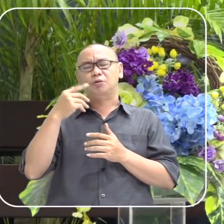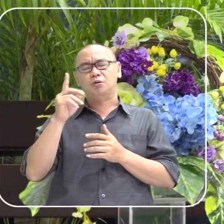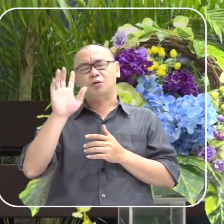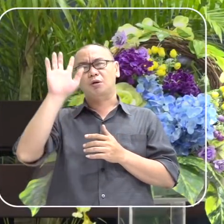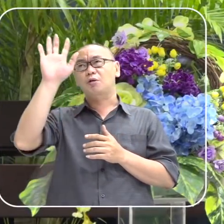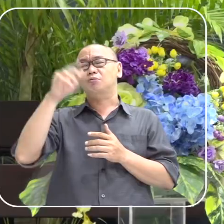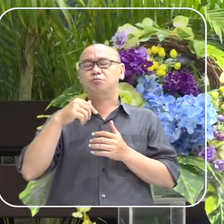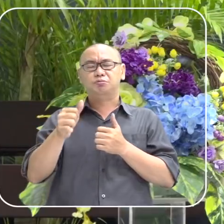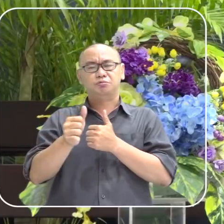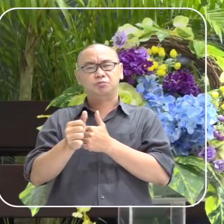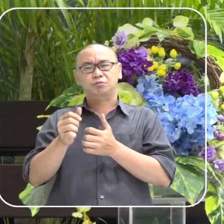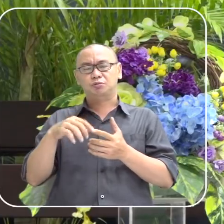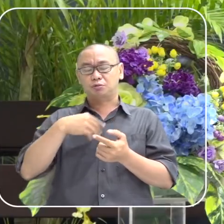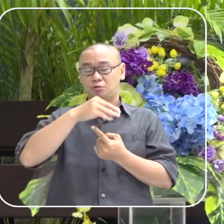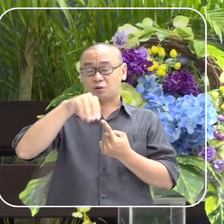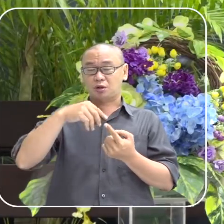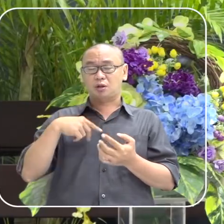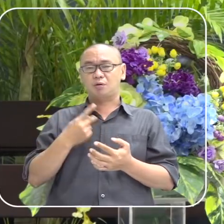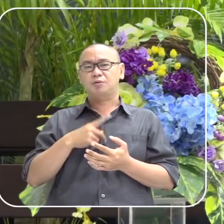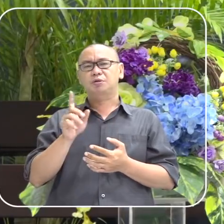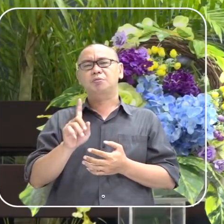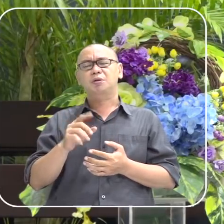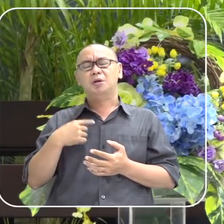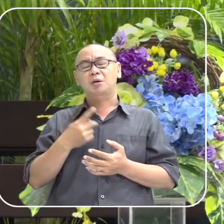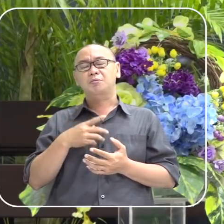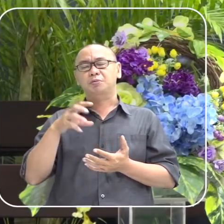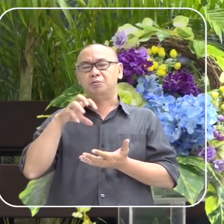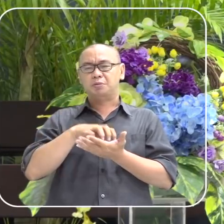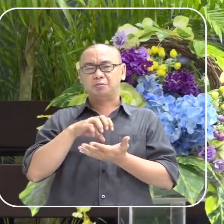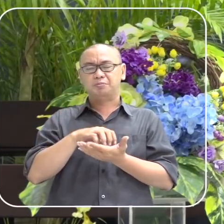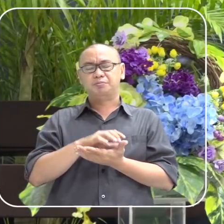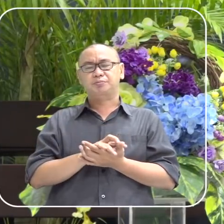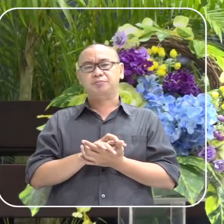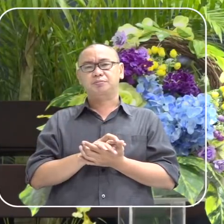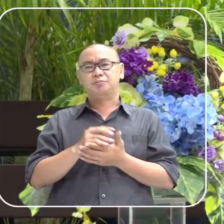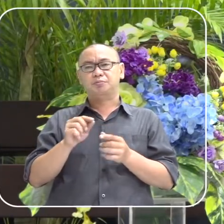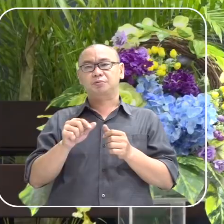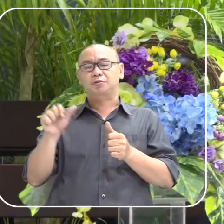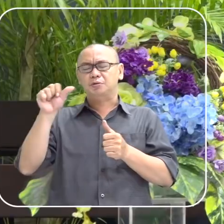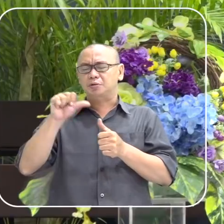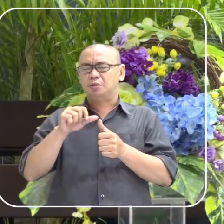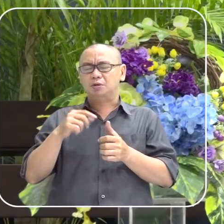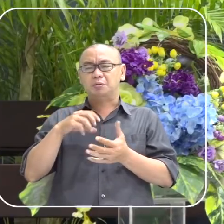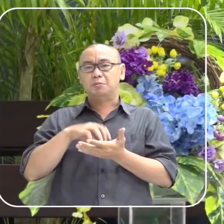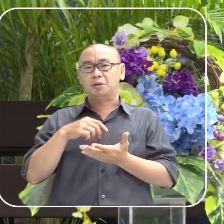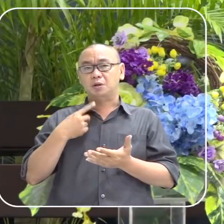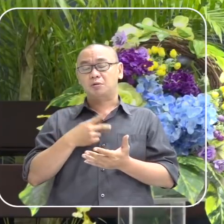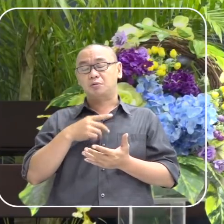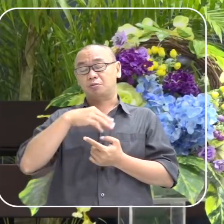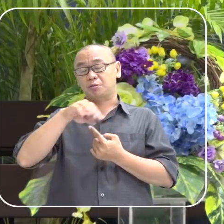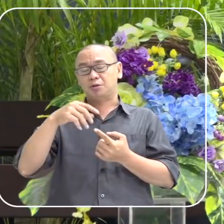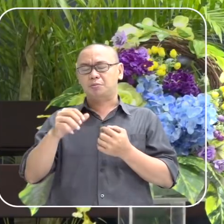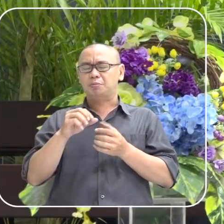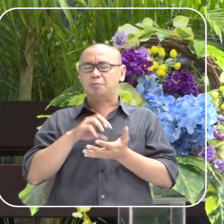anggota keluarga kami, dimanapun kami Engkau tempatkan, sehingga keluarga kami dapat menjadi tempat yang aman dan